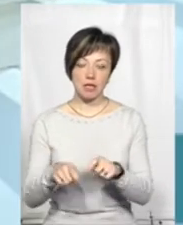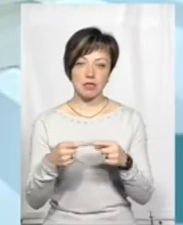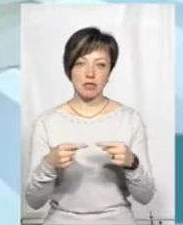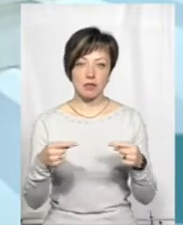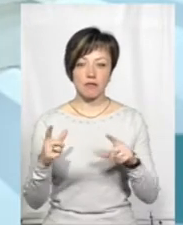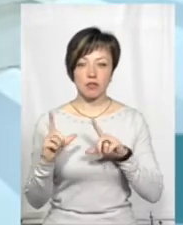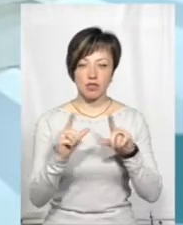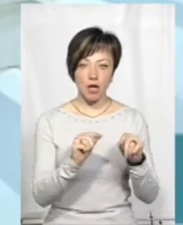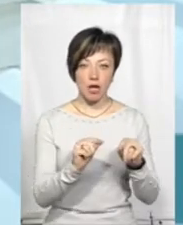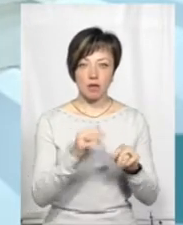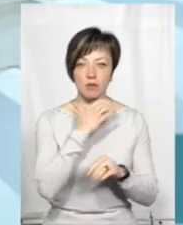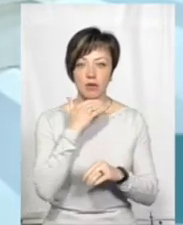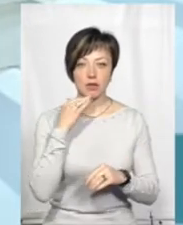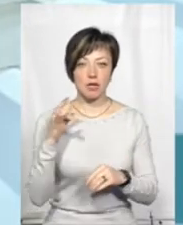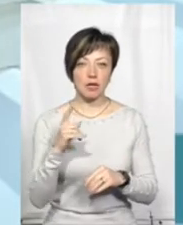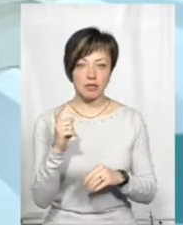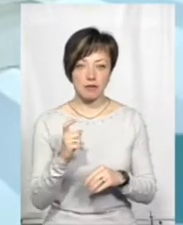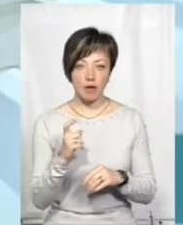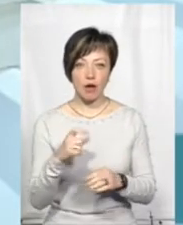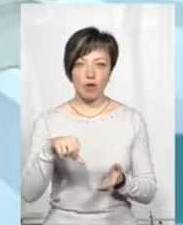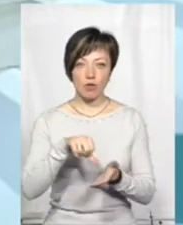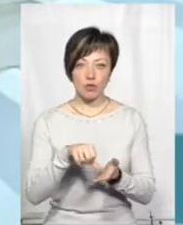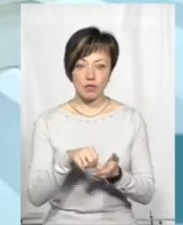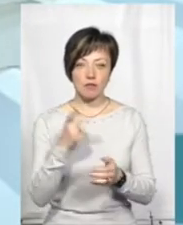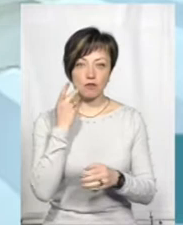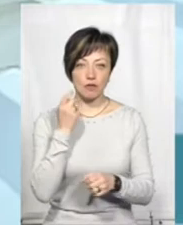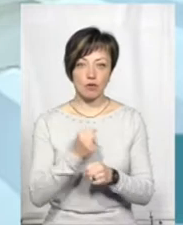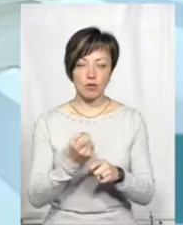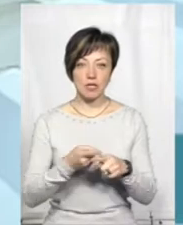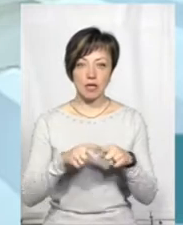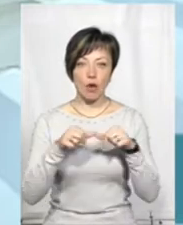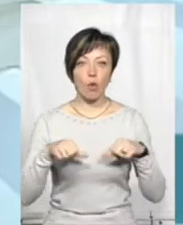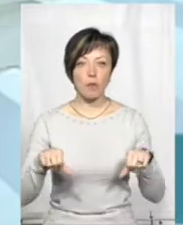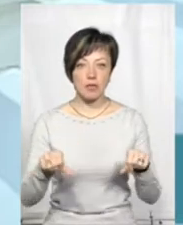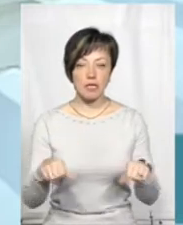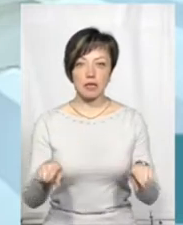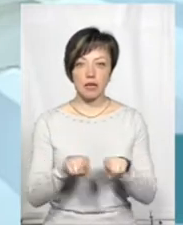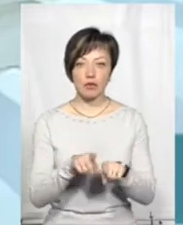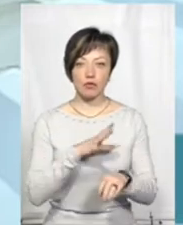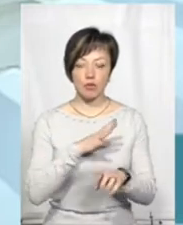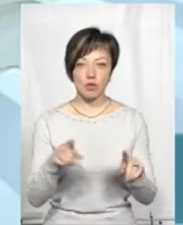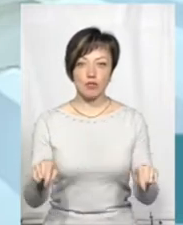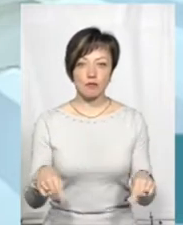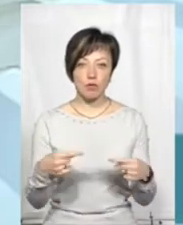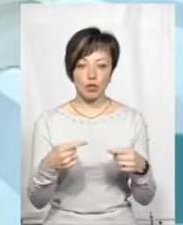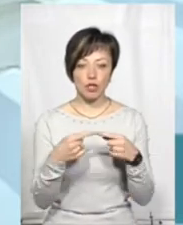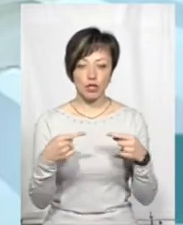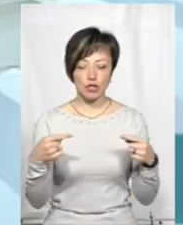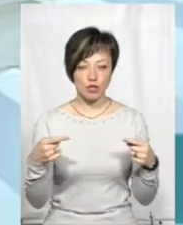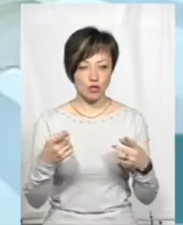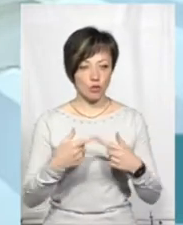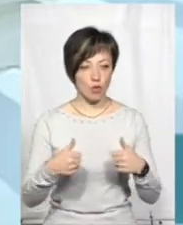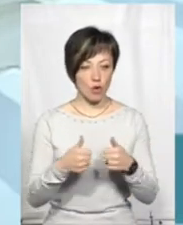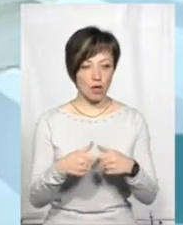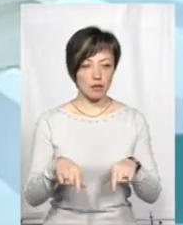ми виїжджали туди неодноразово, брали участь завжди в роботі цієї комісії. Також було створено там інший потім